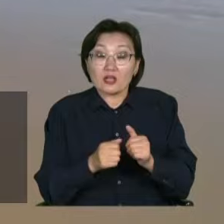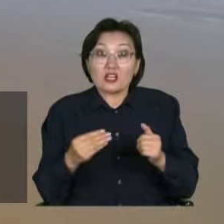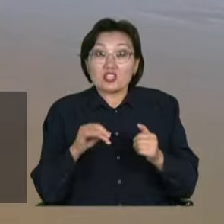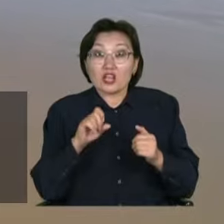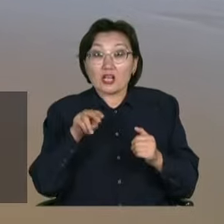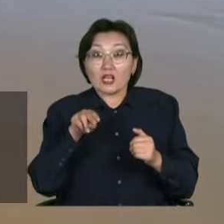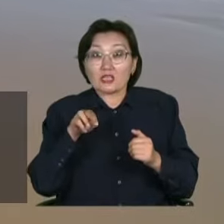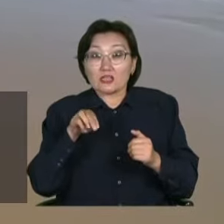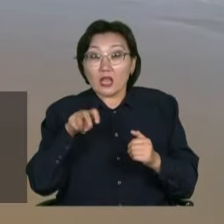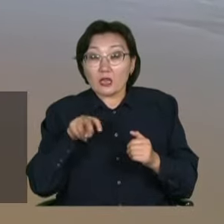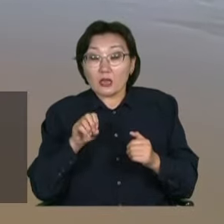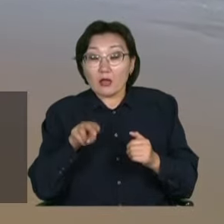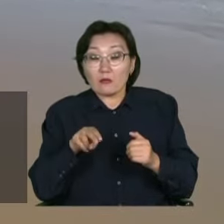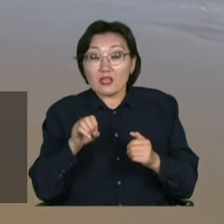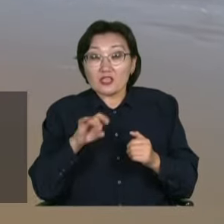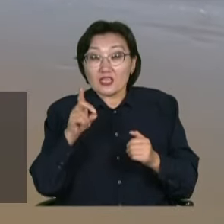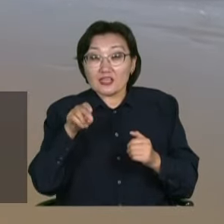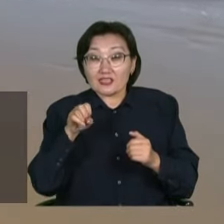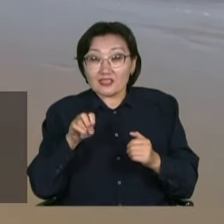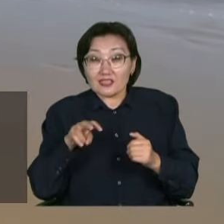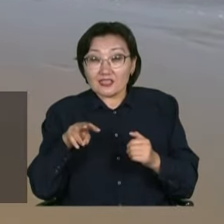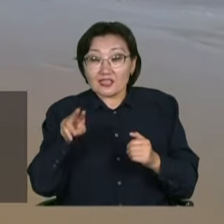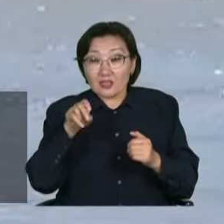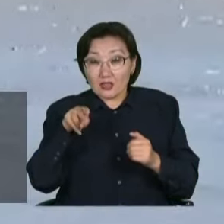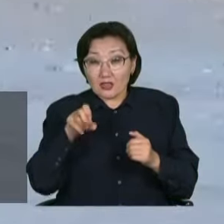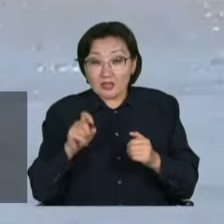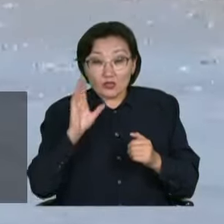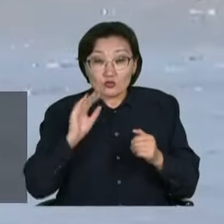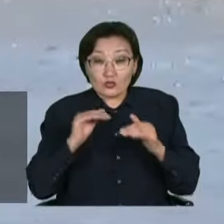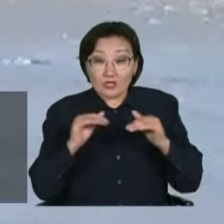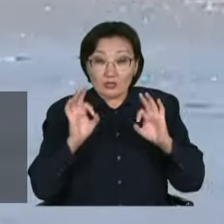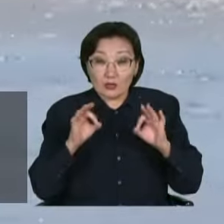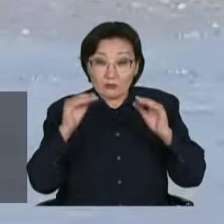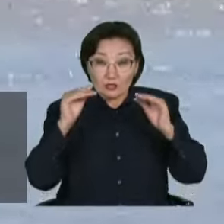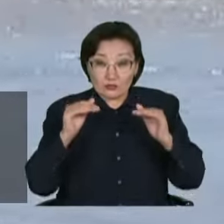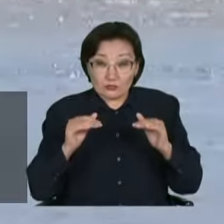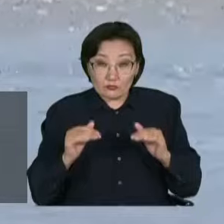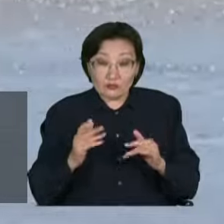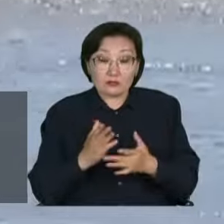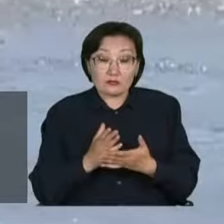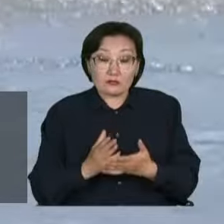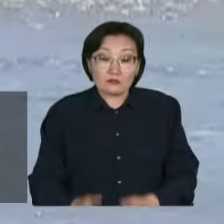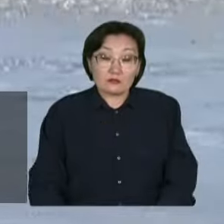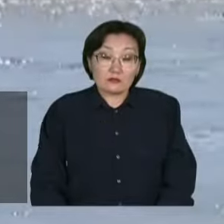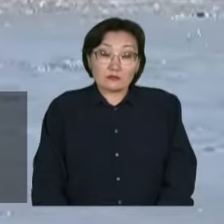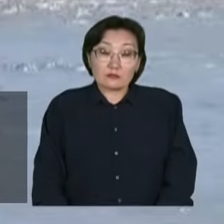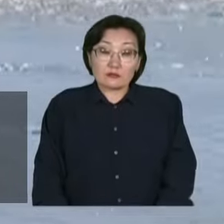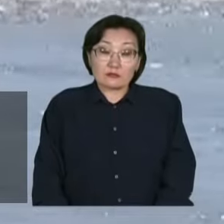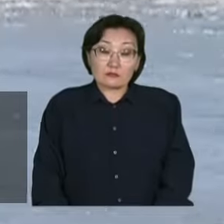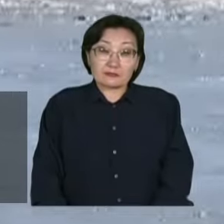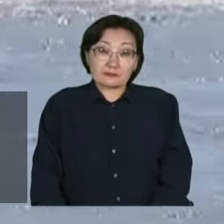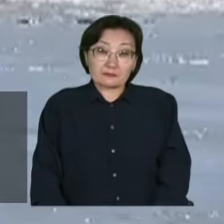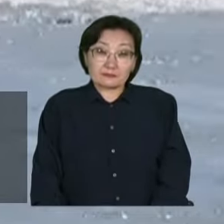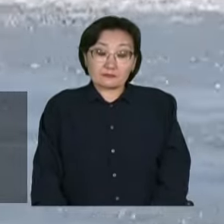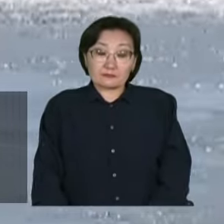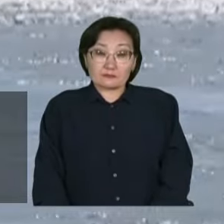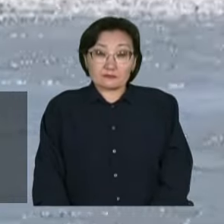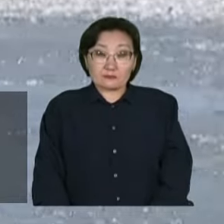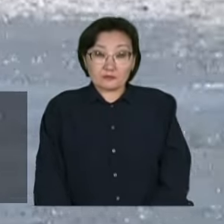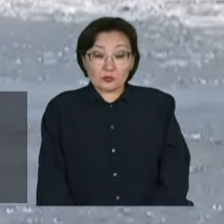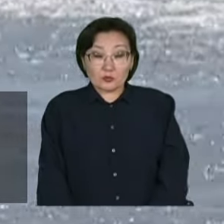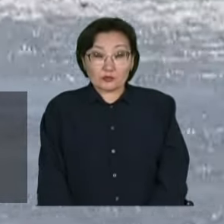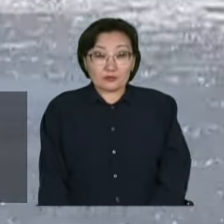пен Еркін қаладағы су деңгейі шекті межеге таяп қалды. Сәлімбек ғалым, Жұлдыз Қайратқызы, Фархат Тәжібаев, Алматы телеарнасы,